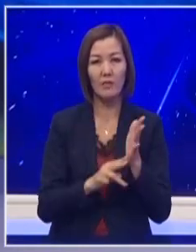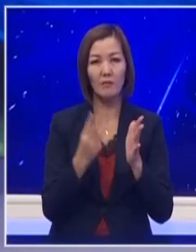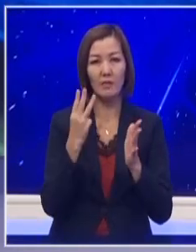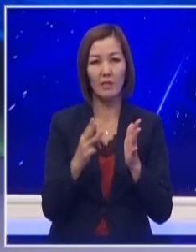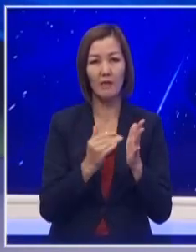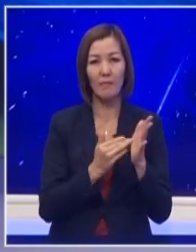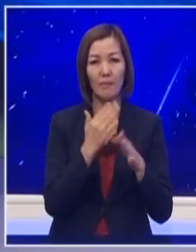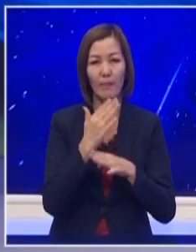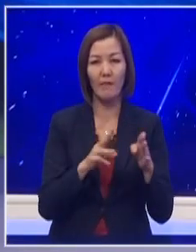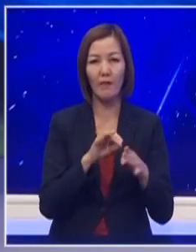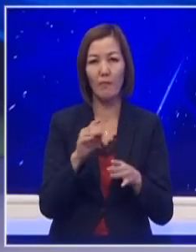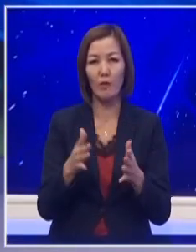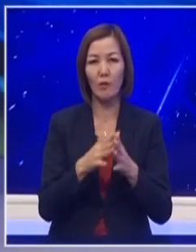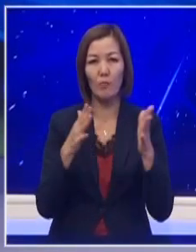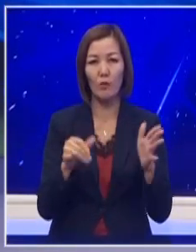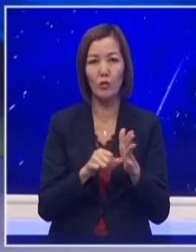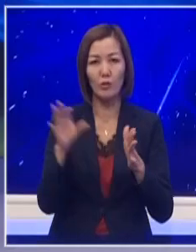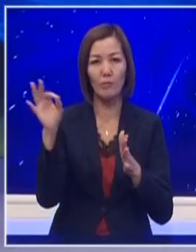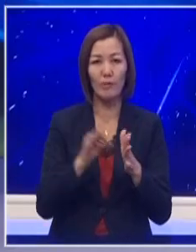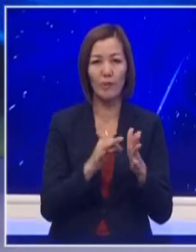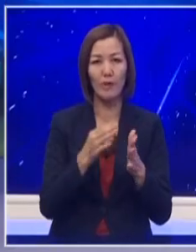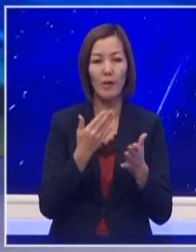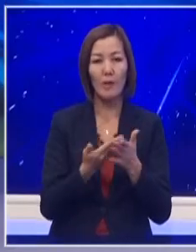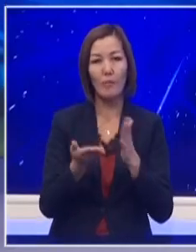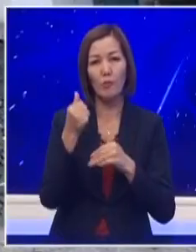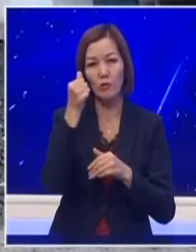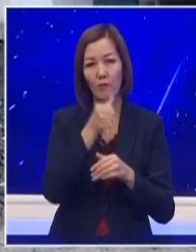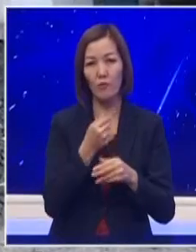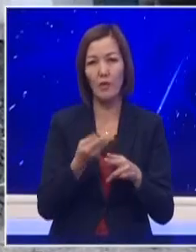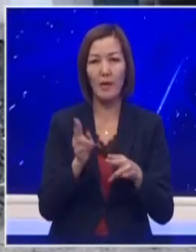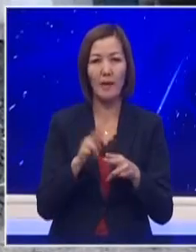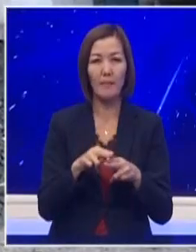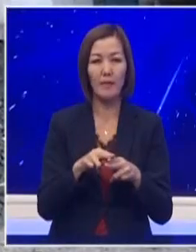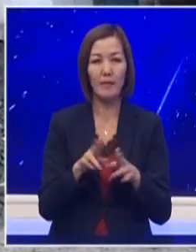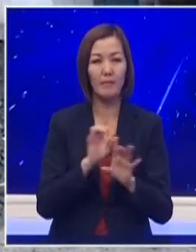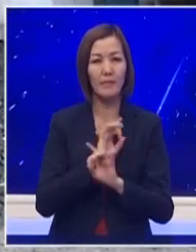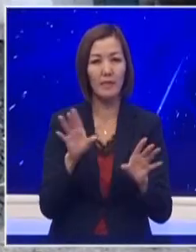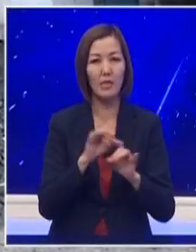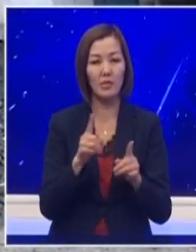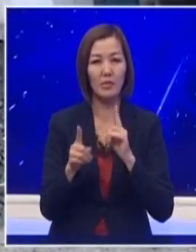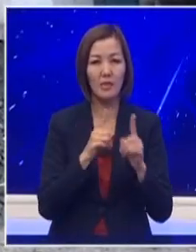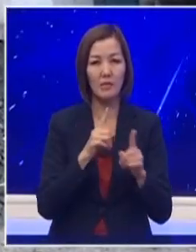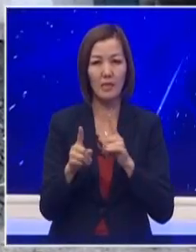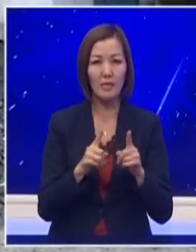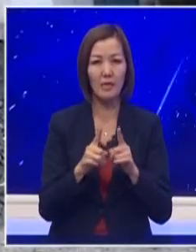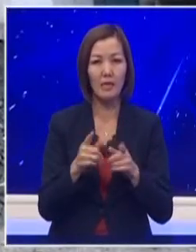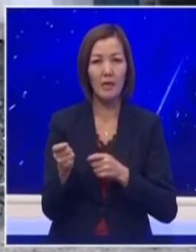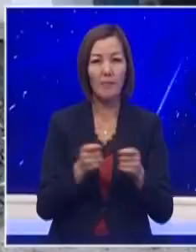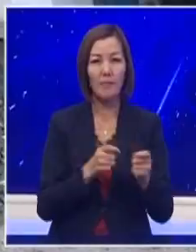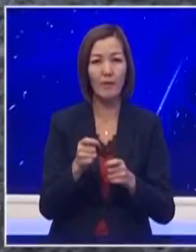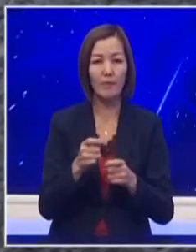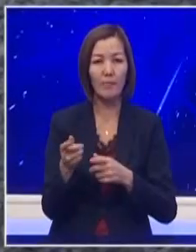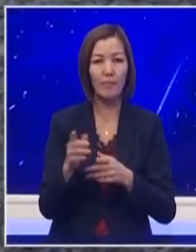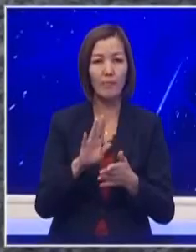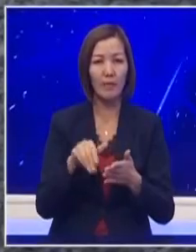тонн угля что больше чем на 6 процентов превышает показатели прошлого года Об этом было сказано на прошедшем селекторном заседании правительства